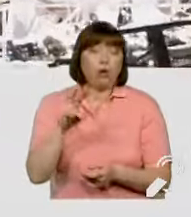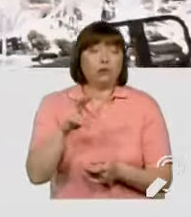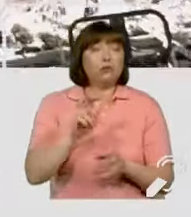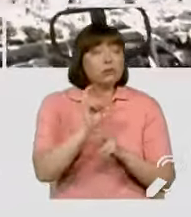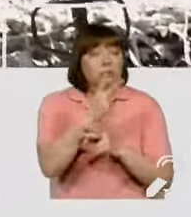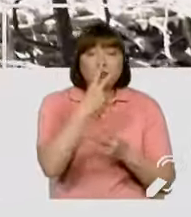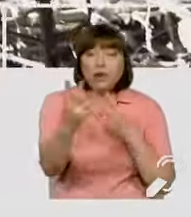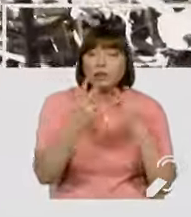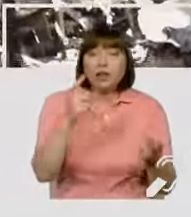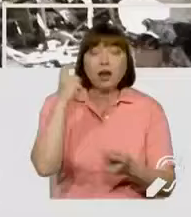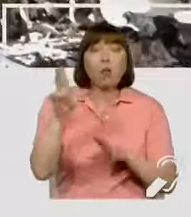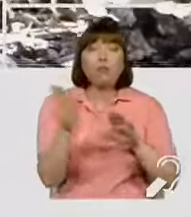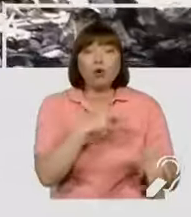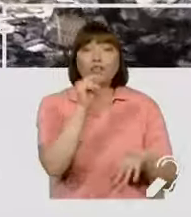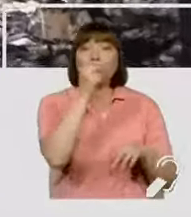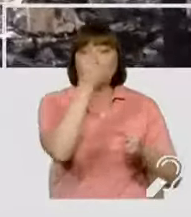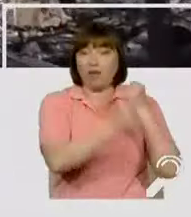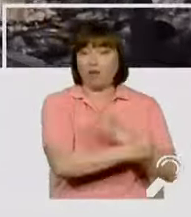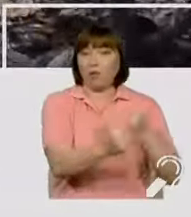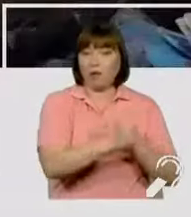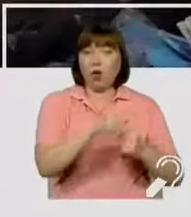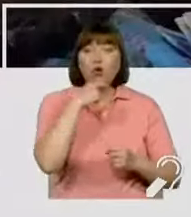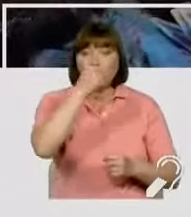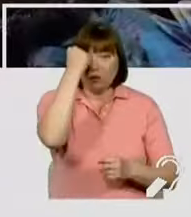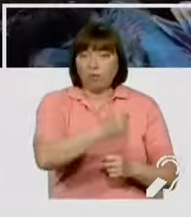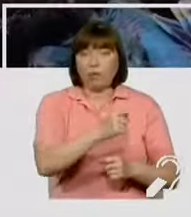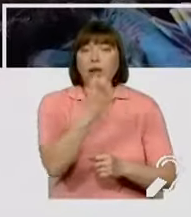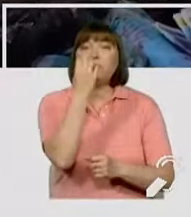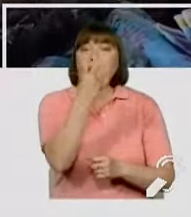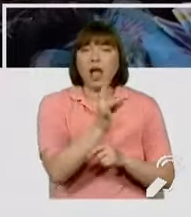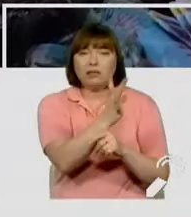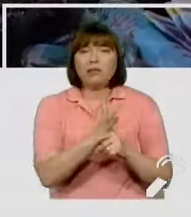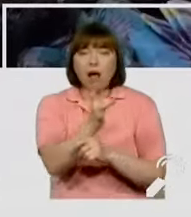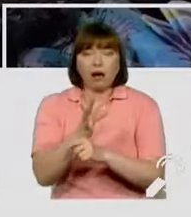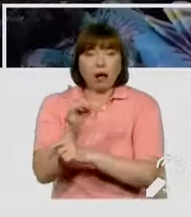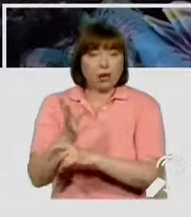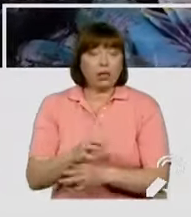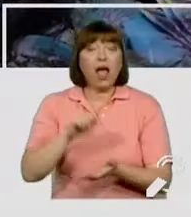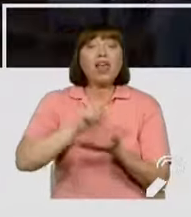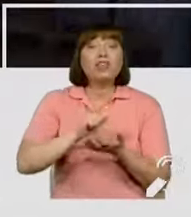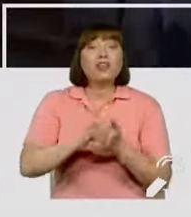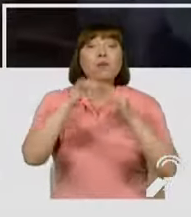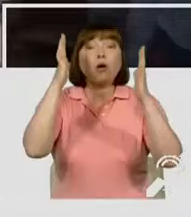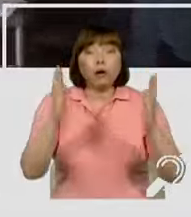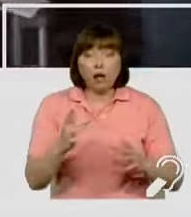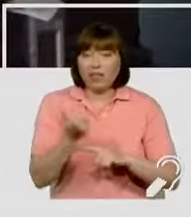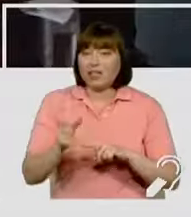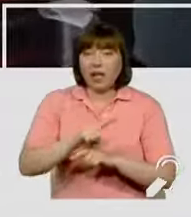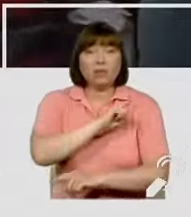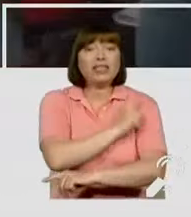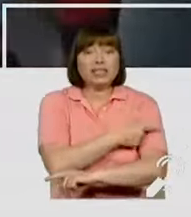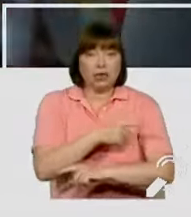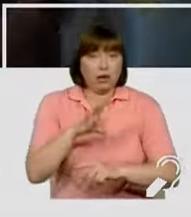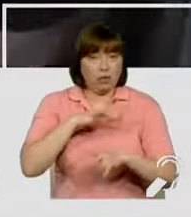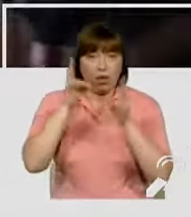inspecta Kharkovul după atacul de joi, când Rusia a lovit orașul cu 15 rachete. Tipografia Vivat, cea mai mare din